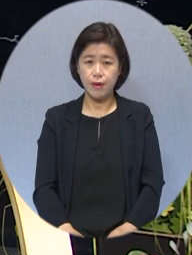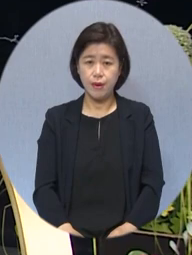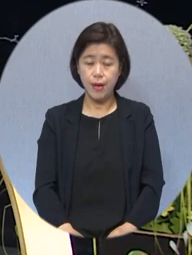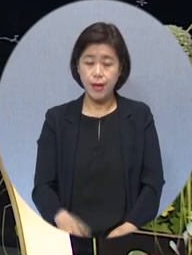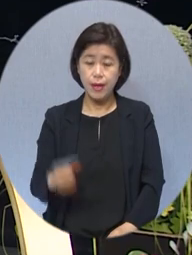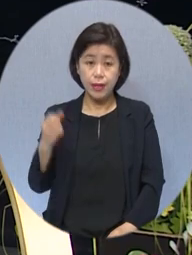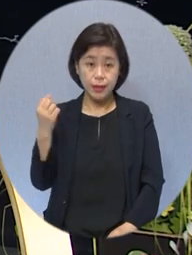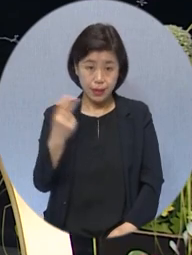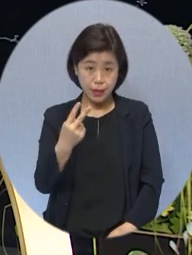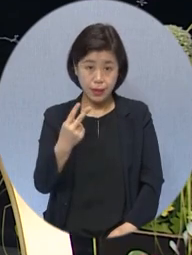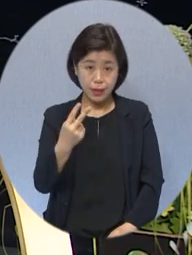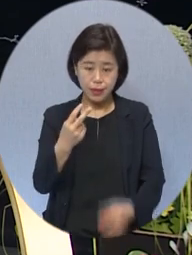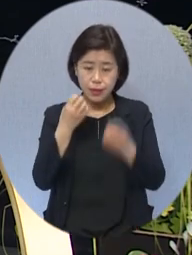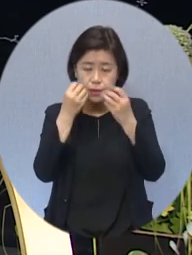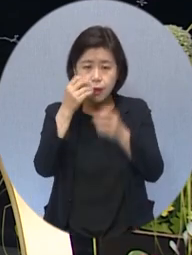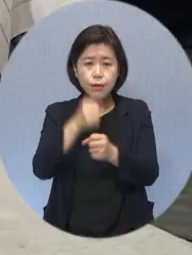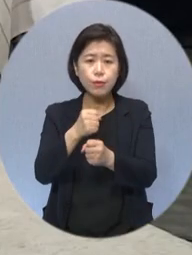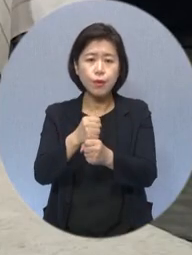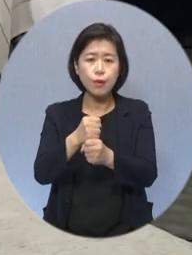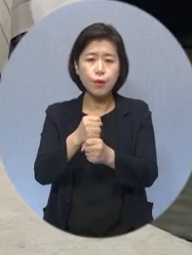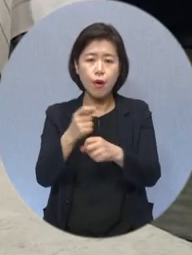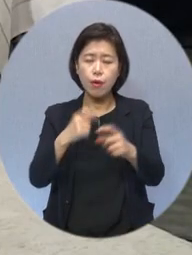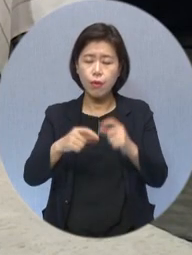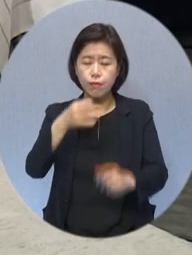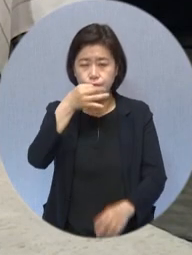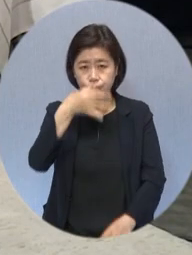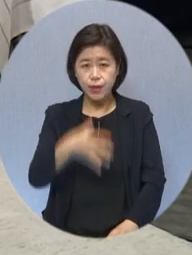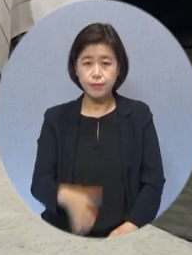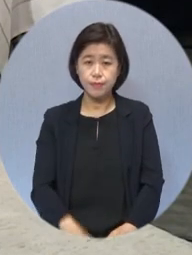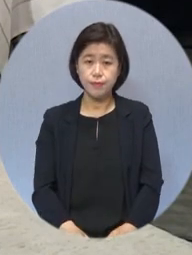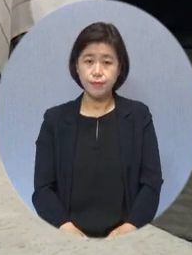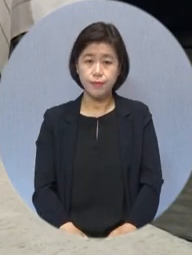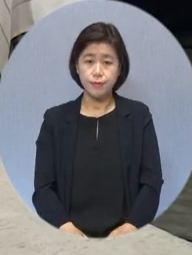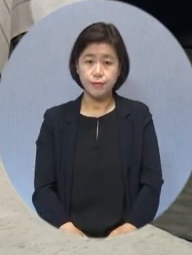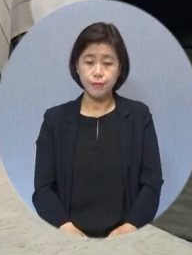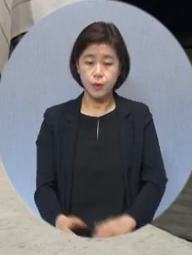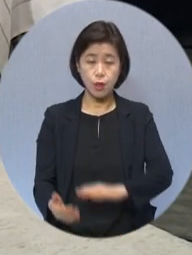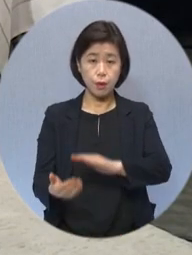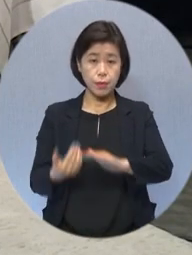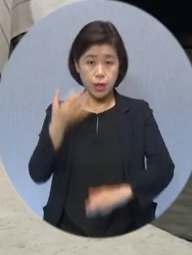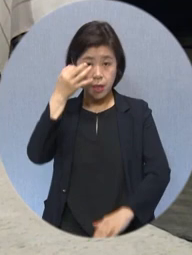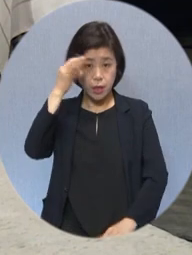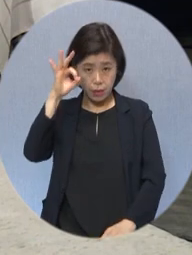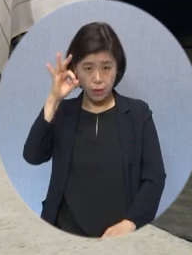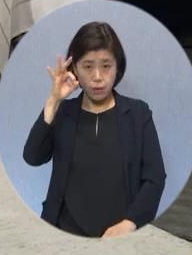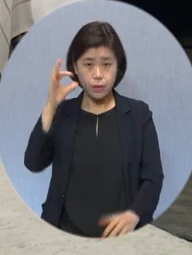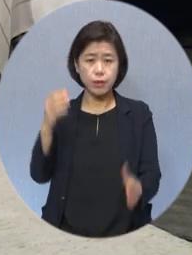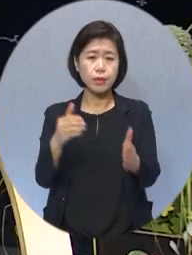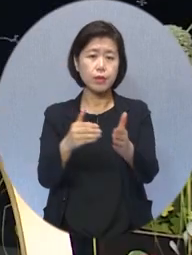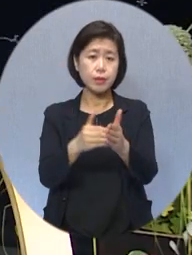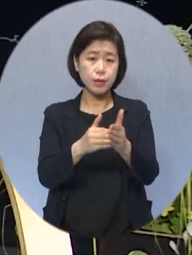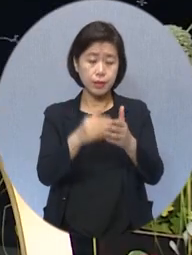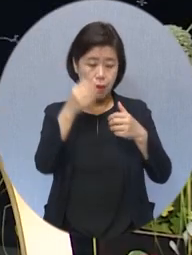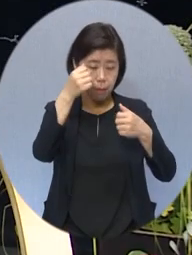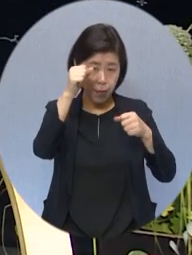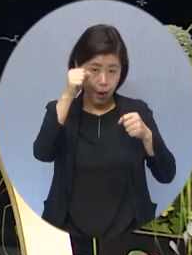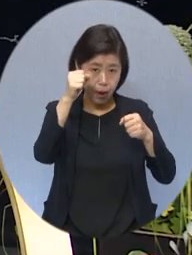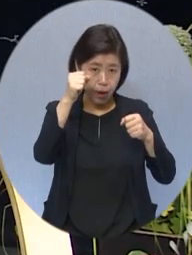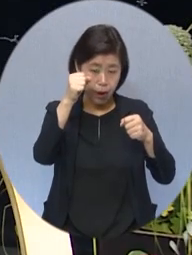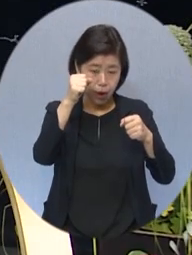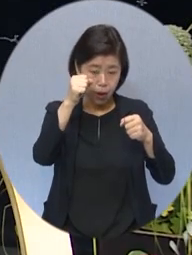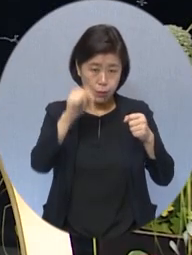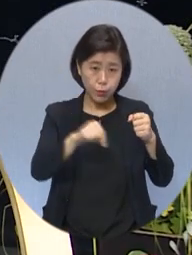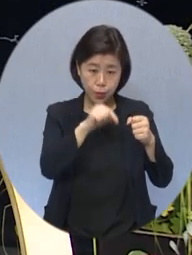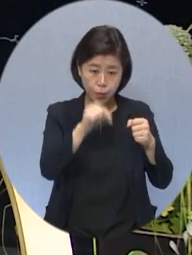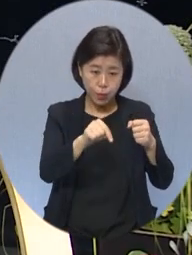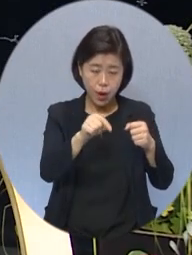재창조임을 절감하곤 합니다. 이는 이미 인정받은 창조적 예술에서 그보다 더 설득력